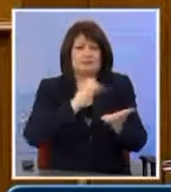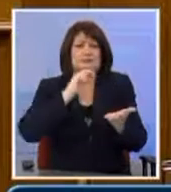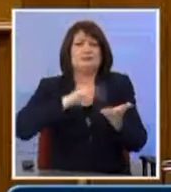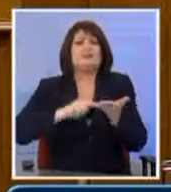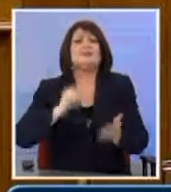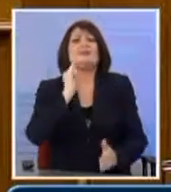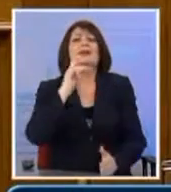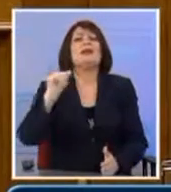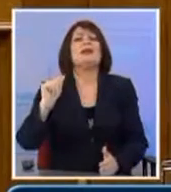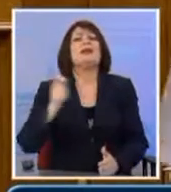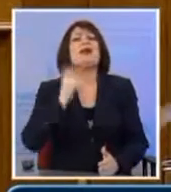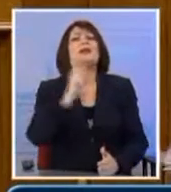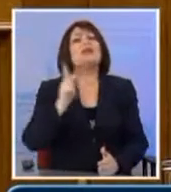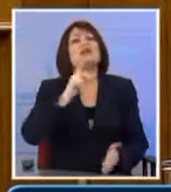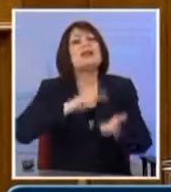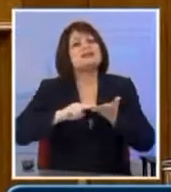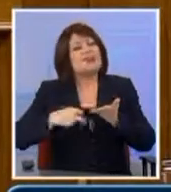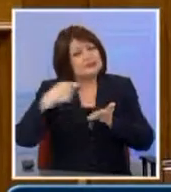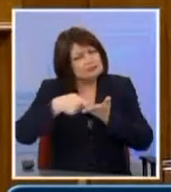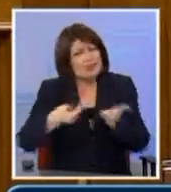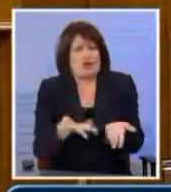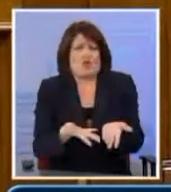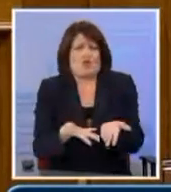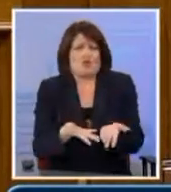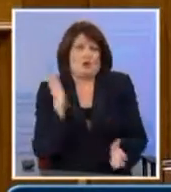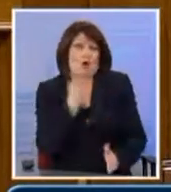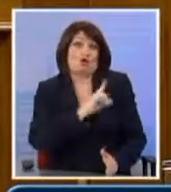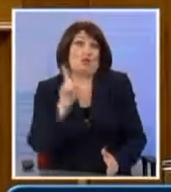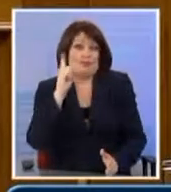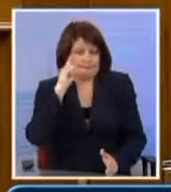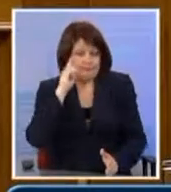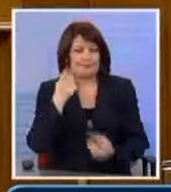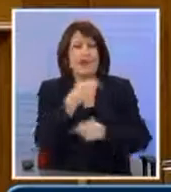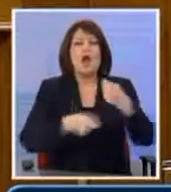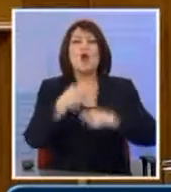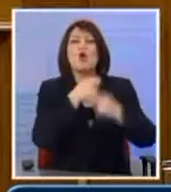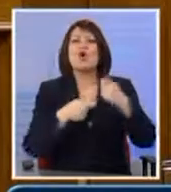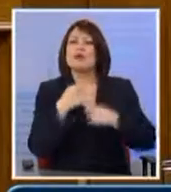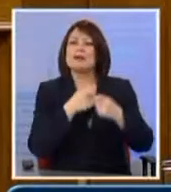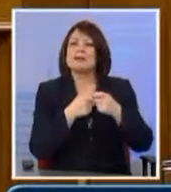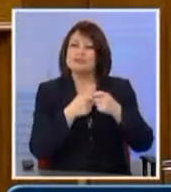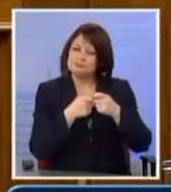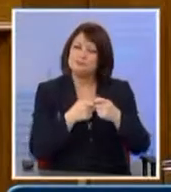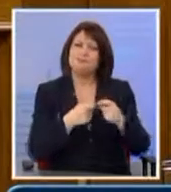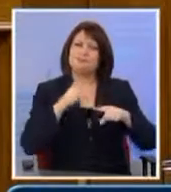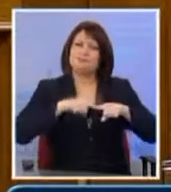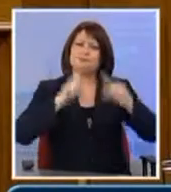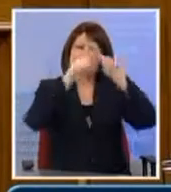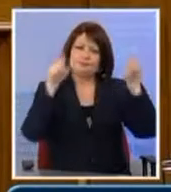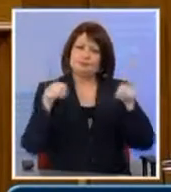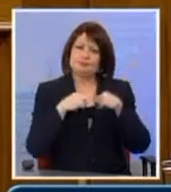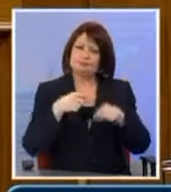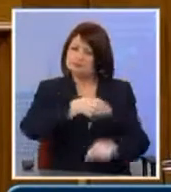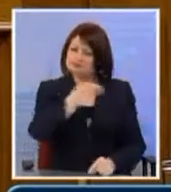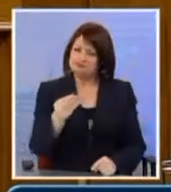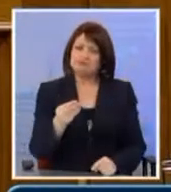στις εισφορές κοινωνικής ασφάλισης. Πέμπτον, στις αγορές, με την εξέλιξη του περιθωρίου απόδοσης των ελληνικών ομολόγων και